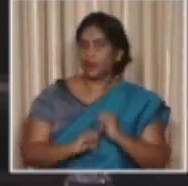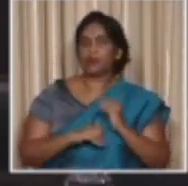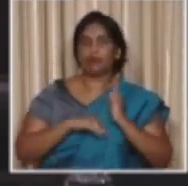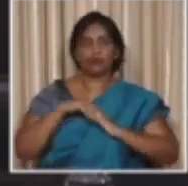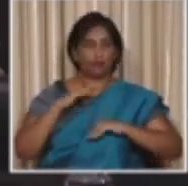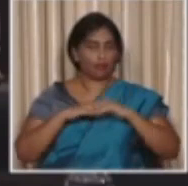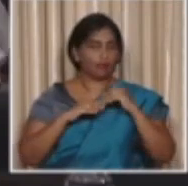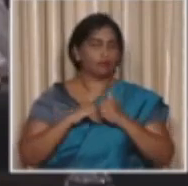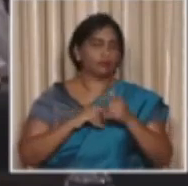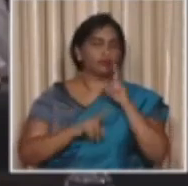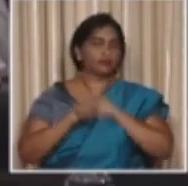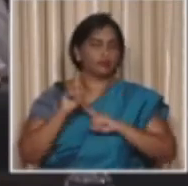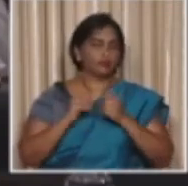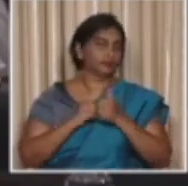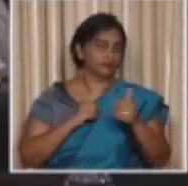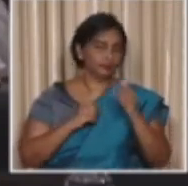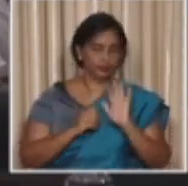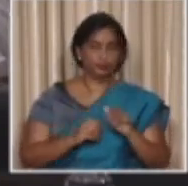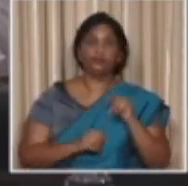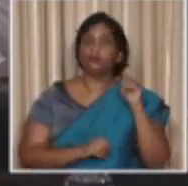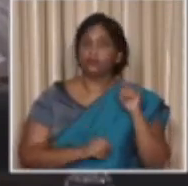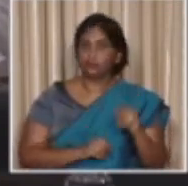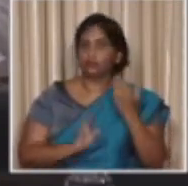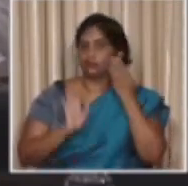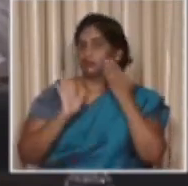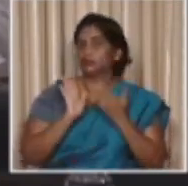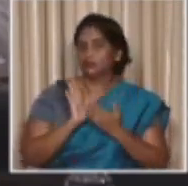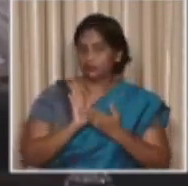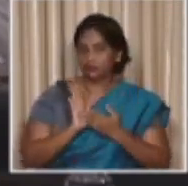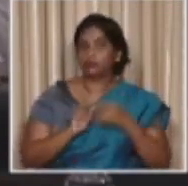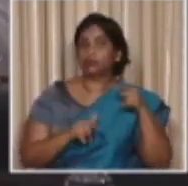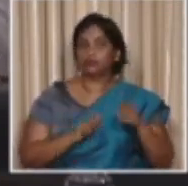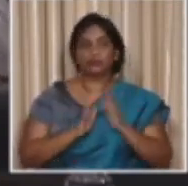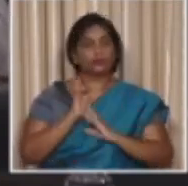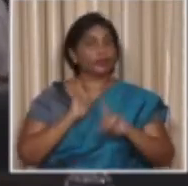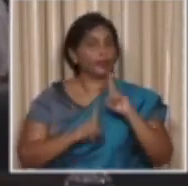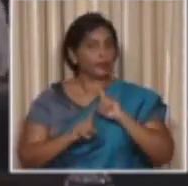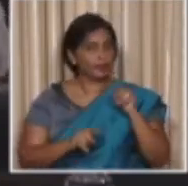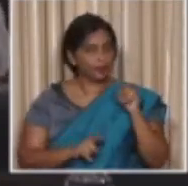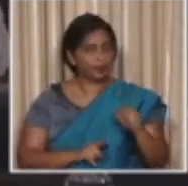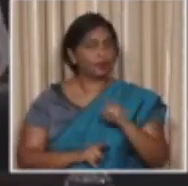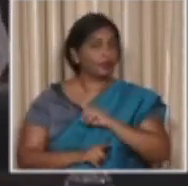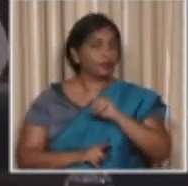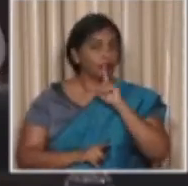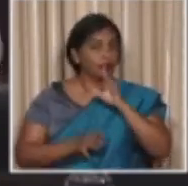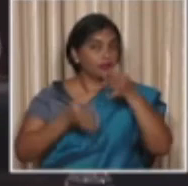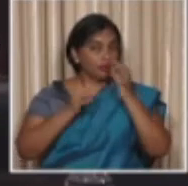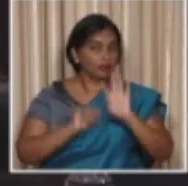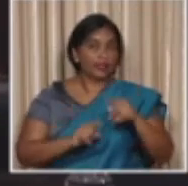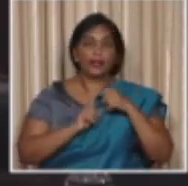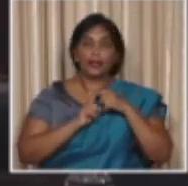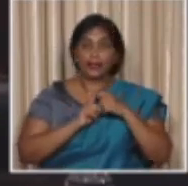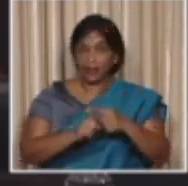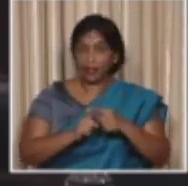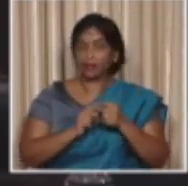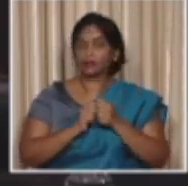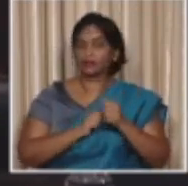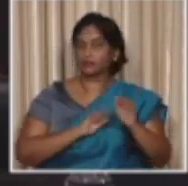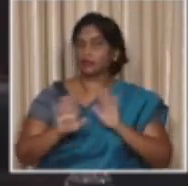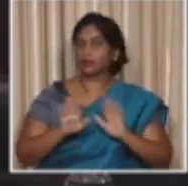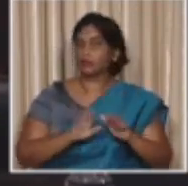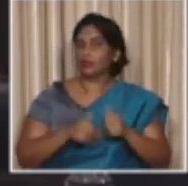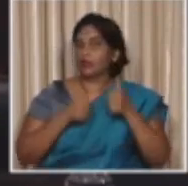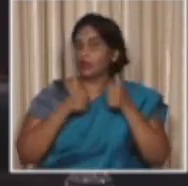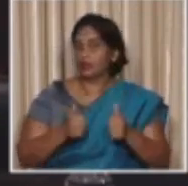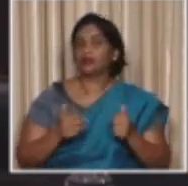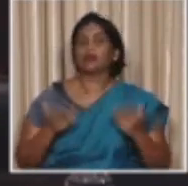කතා කිරීමක් තමයි ඉතුරු වෙලා තියෙන්නේ. ඒකෙන්ම පැහැදිලි මේ අමාත්‍යංශයේ අර කියන නිවැරදි ඉලක්කයකට මෙහෙවීම හරියට